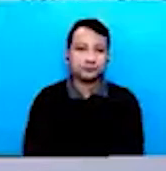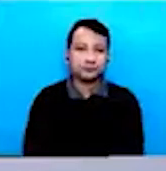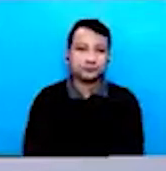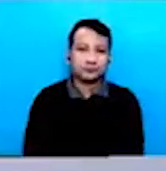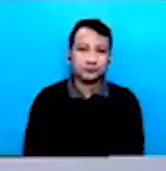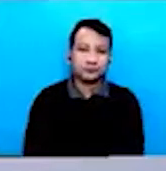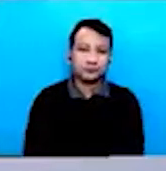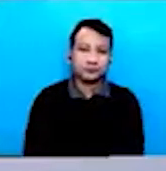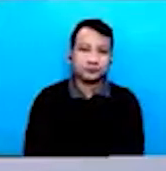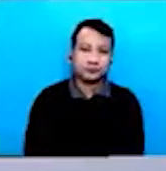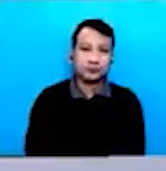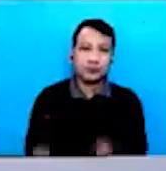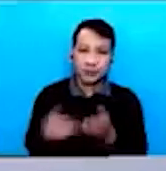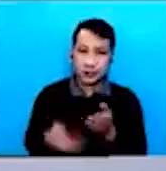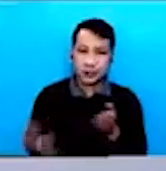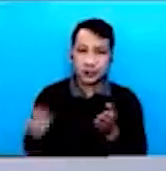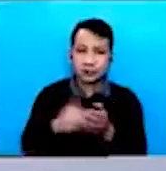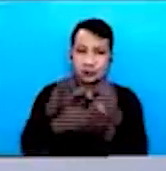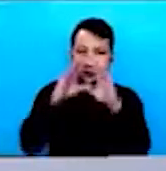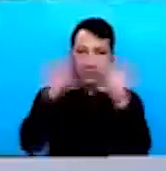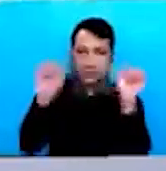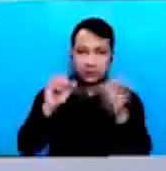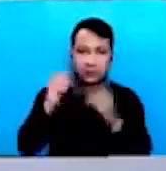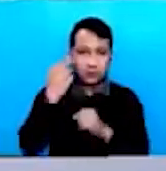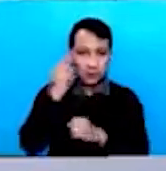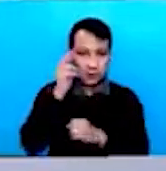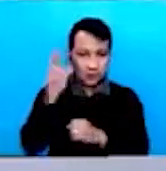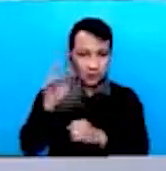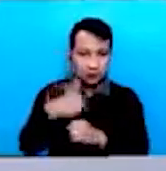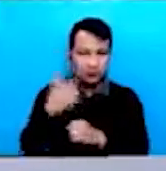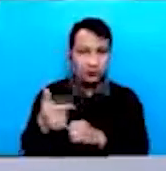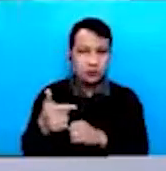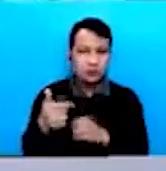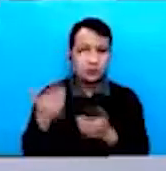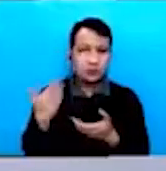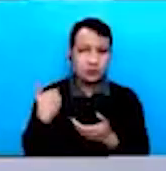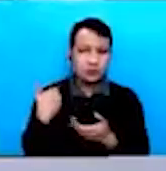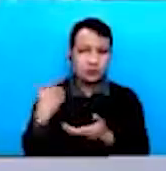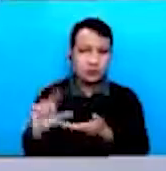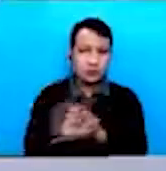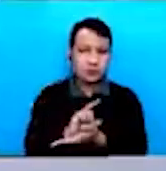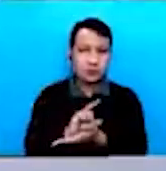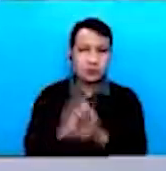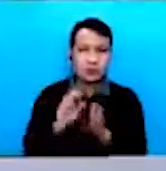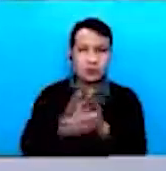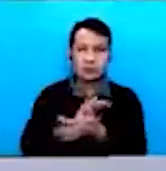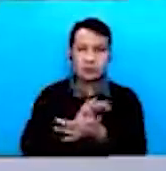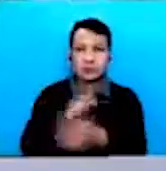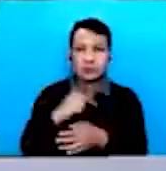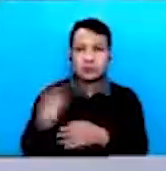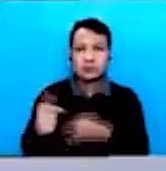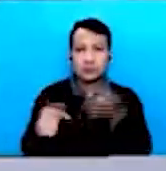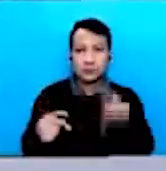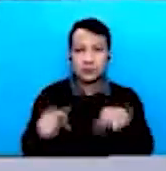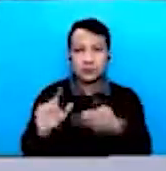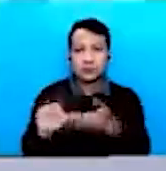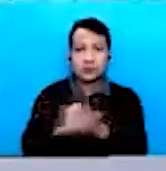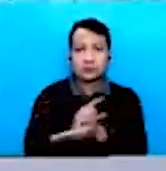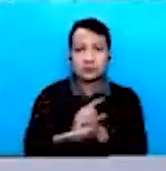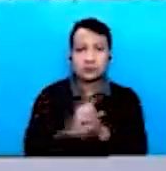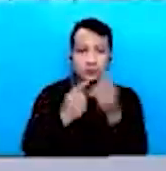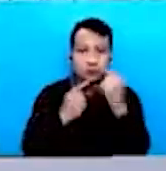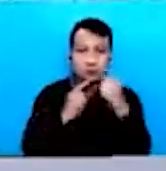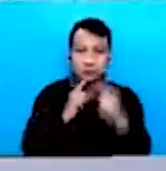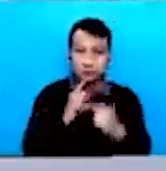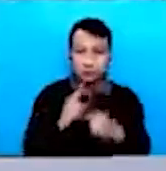Muling siniguro ni Presidential Spokesman Harry Roque na may sapat na supply na COVID-19 vaccine ang bansa para matiyak na